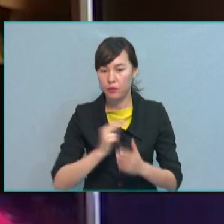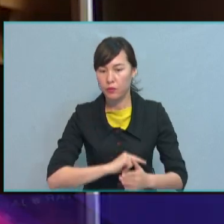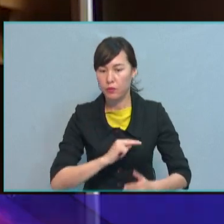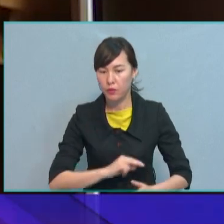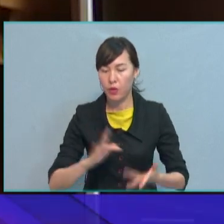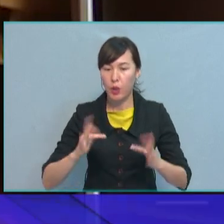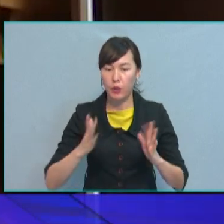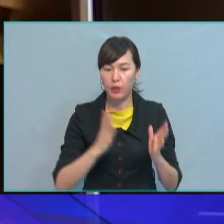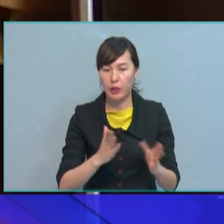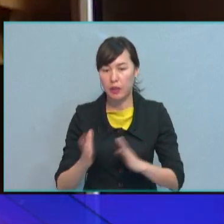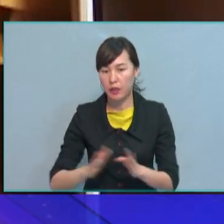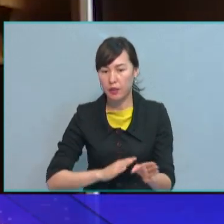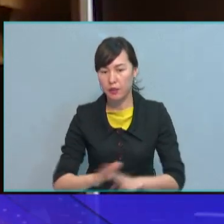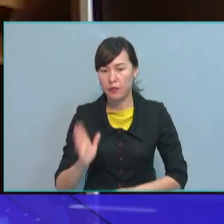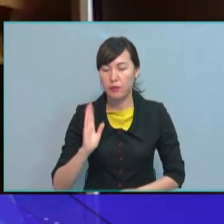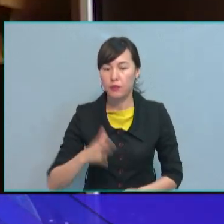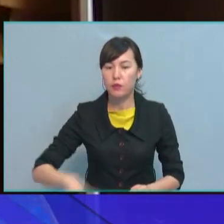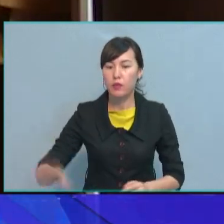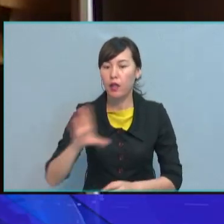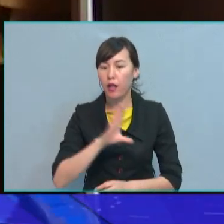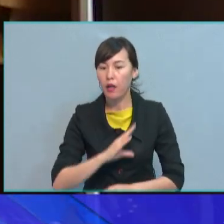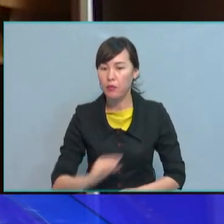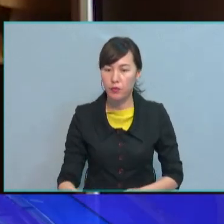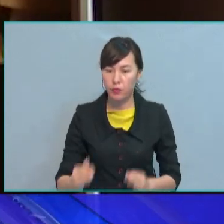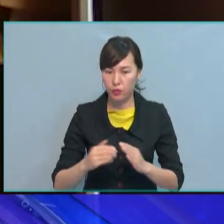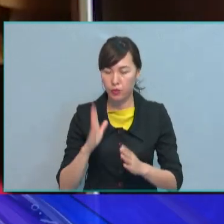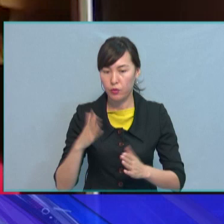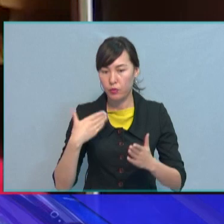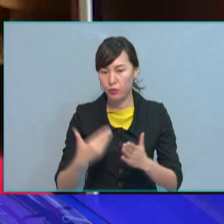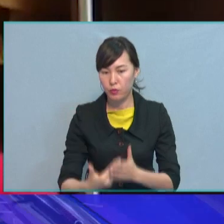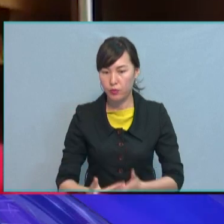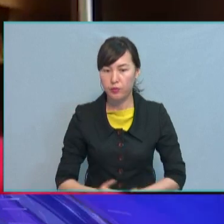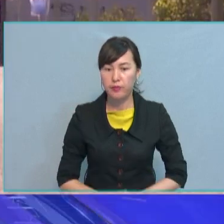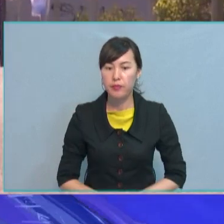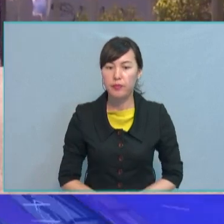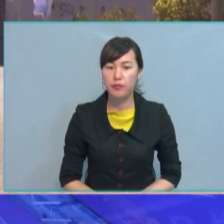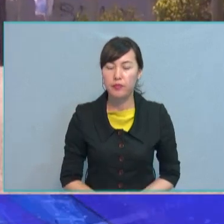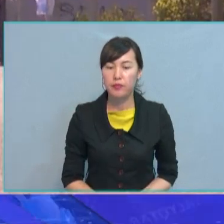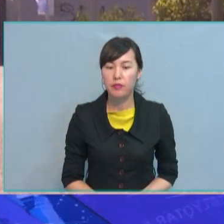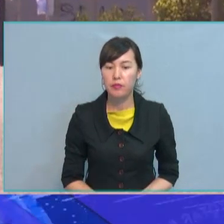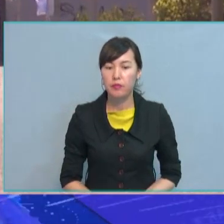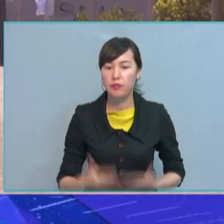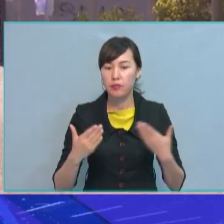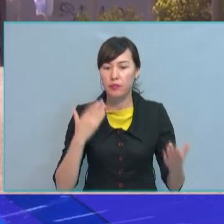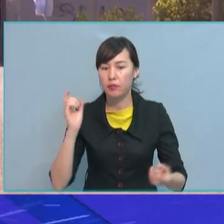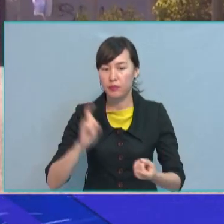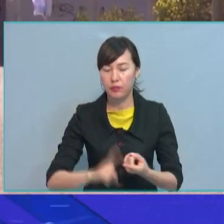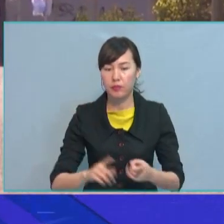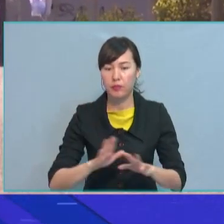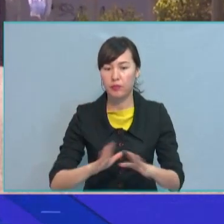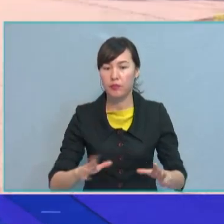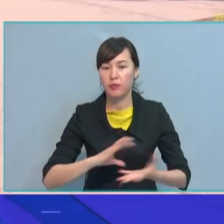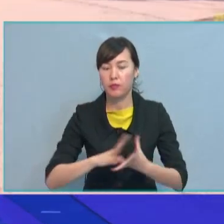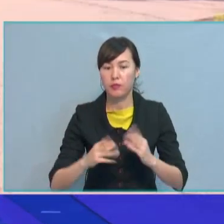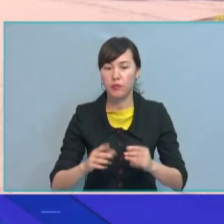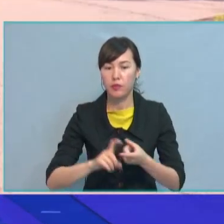жұмысымды да онлайн түрде атқарып жатырмын. Барлықтарыңызды үйде отыруға шақырамын. Бір-бірімізбен байланысқа түспеу